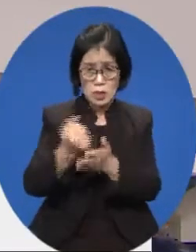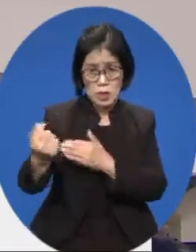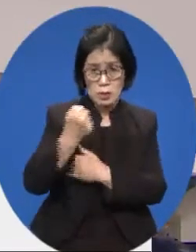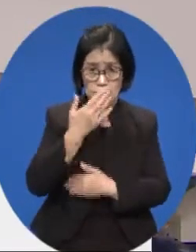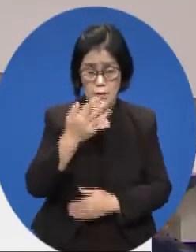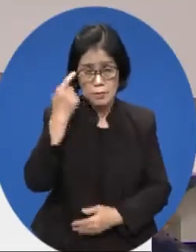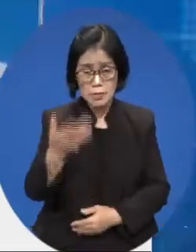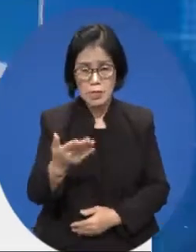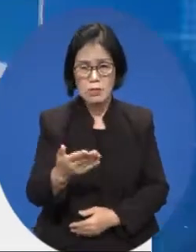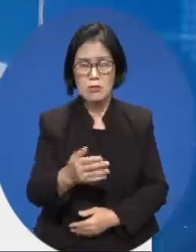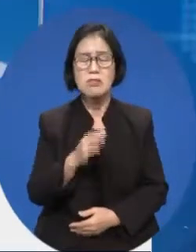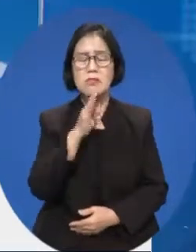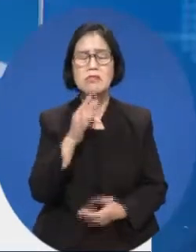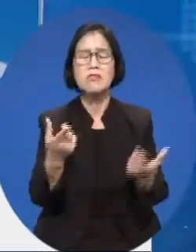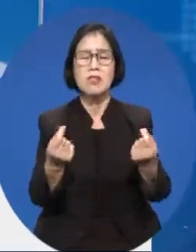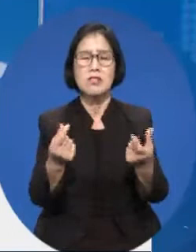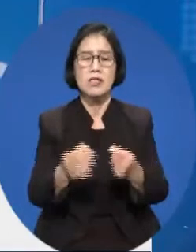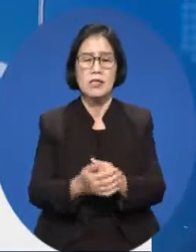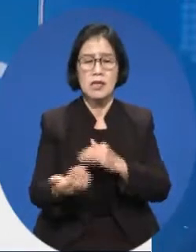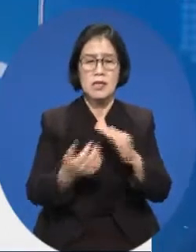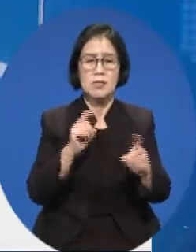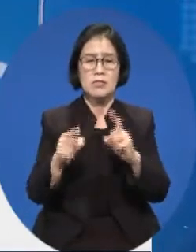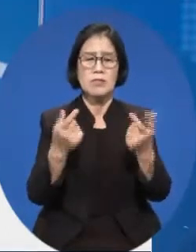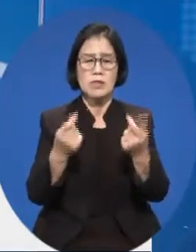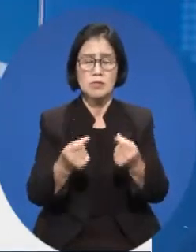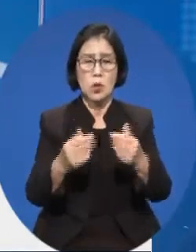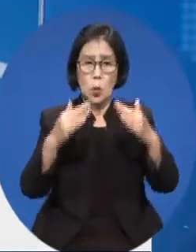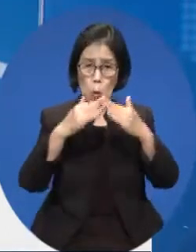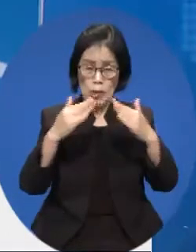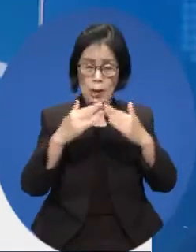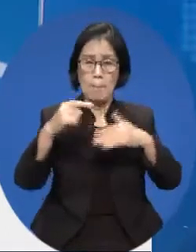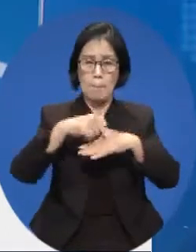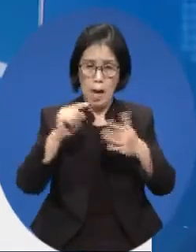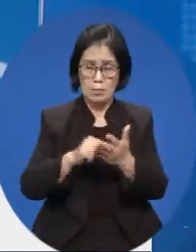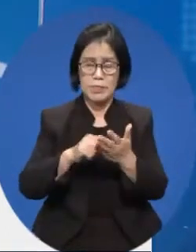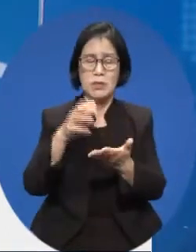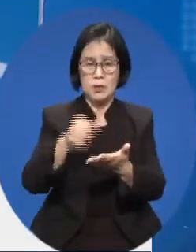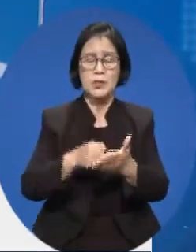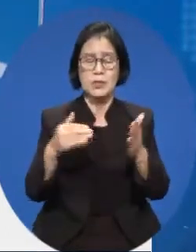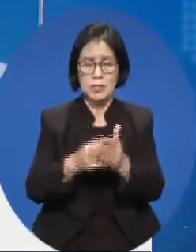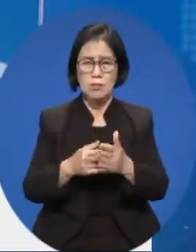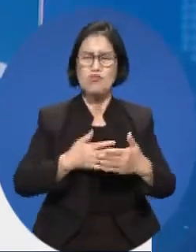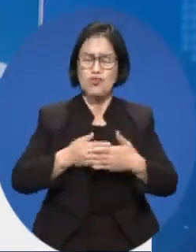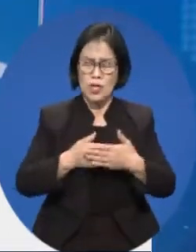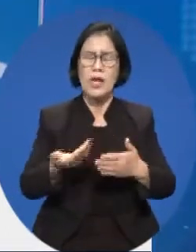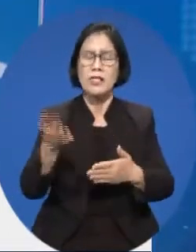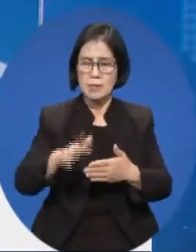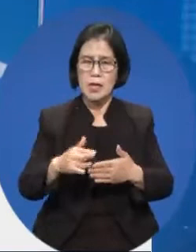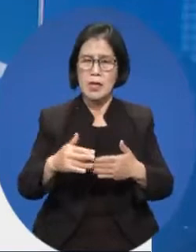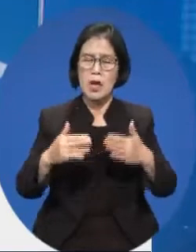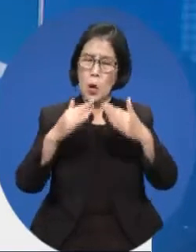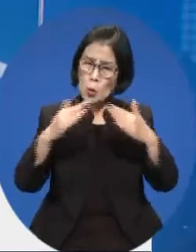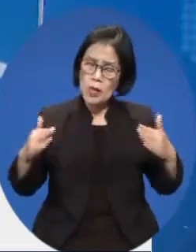현실적으로 그럴 수 밖에 없는거 같아요 그 앞서 제가 말씀드렸던 것처럼 호남의 마음 일단 얻었다고 봐야 되거든요 우울한 하지만 얻었다 이렇게 보는